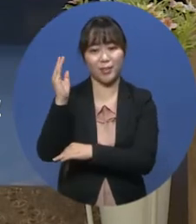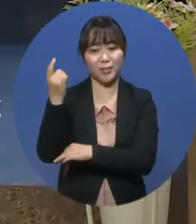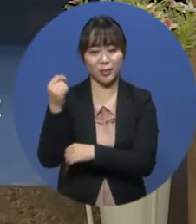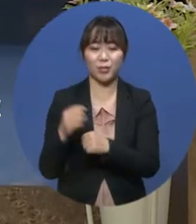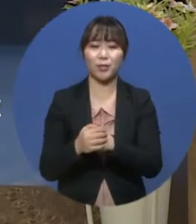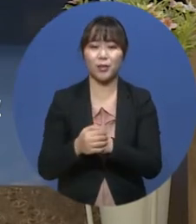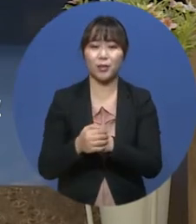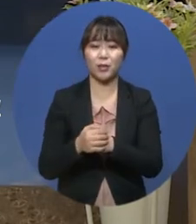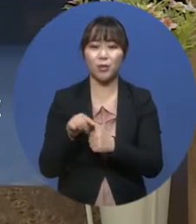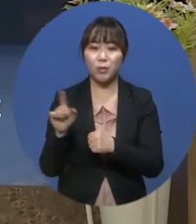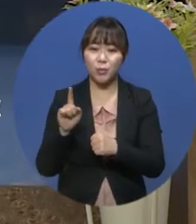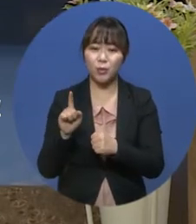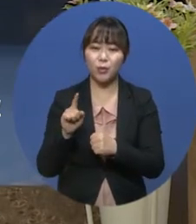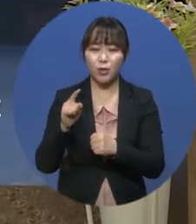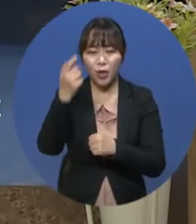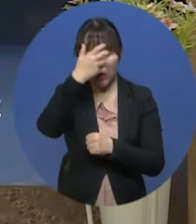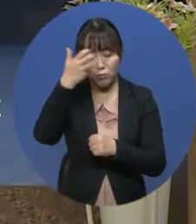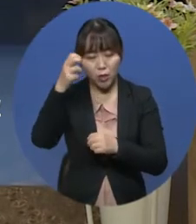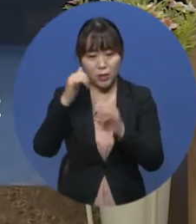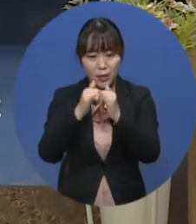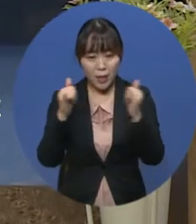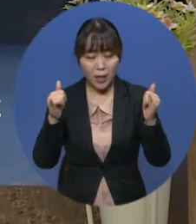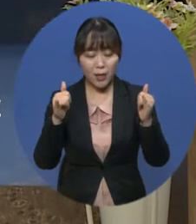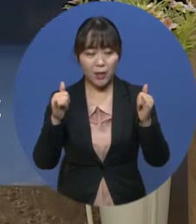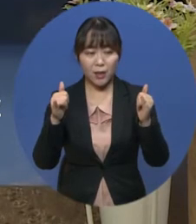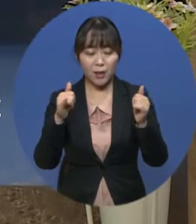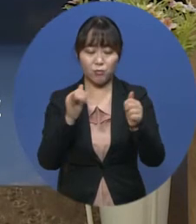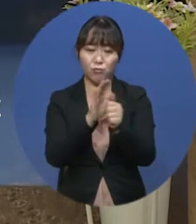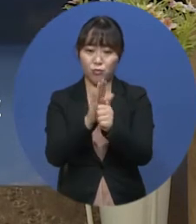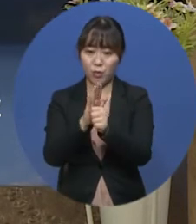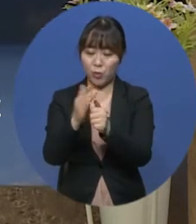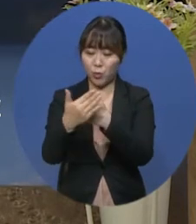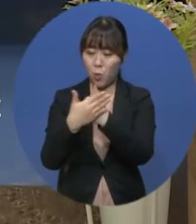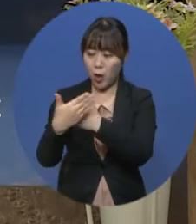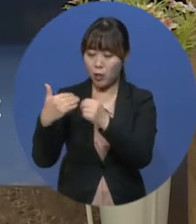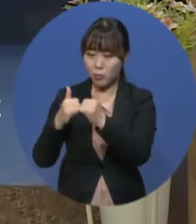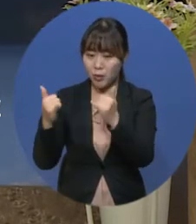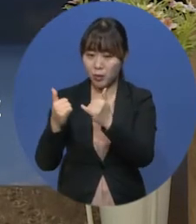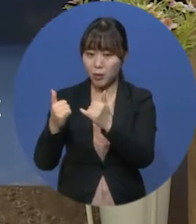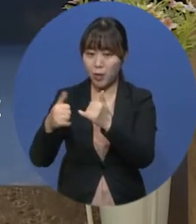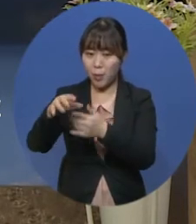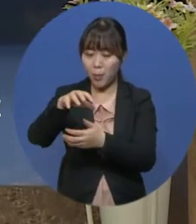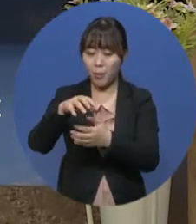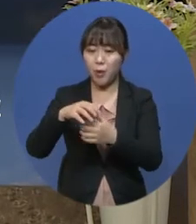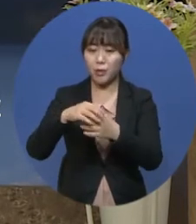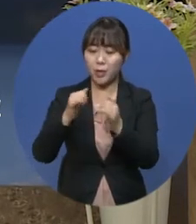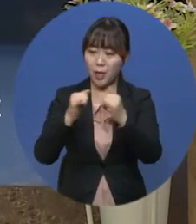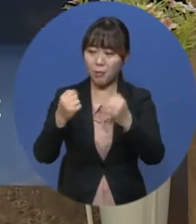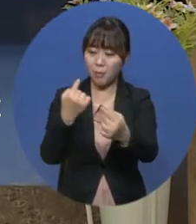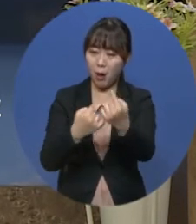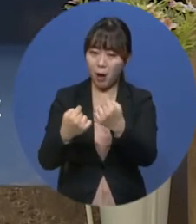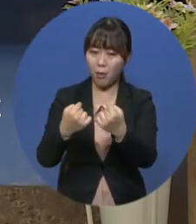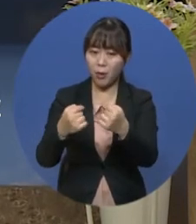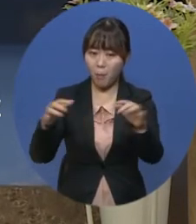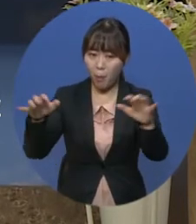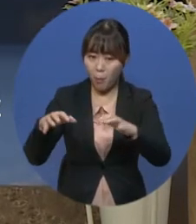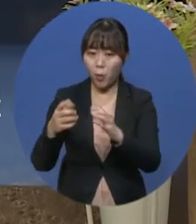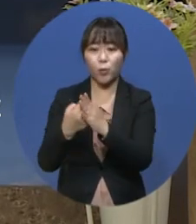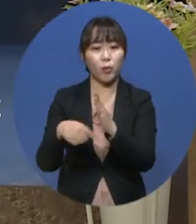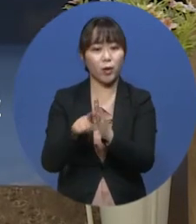그러면 이후 원 의 밤은 환자분들을 엄호 모으기 위한 그런 행사 인가 아니면